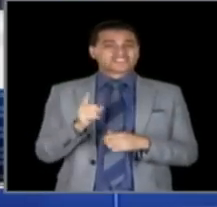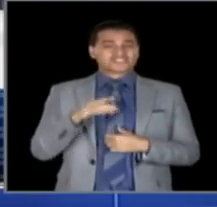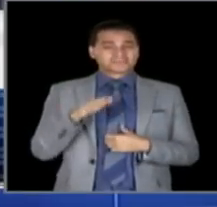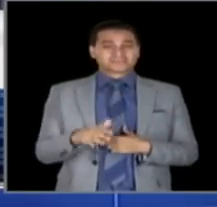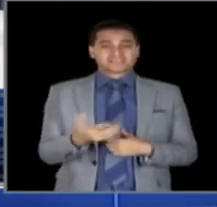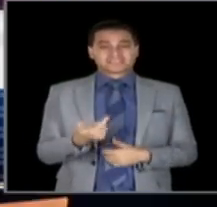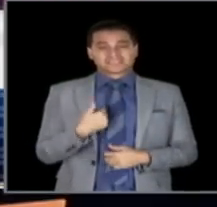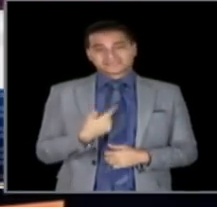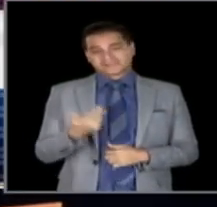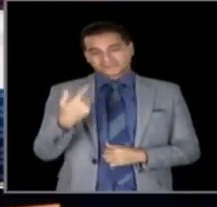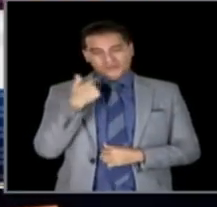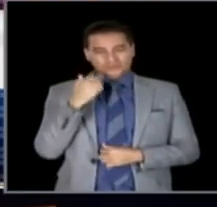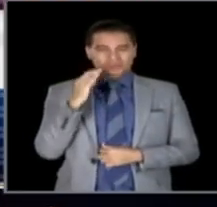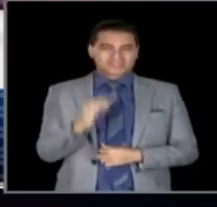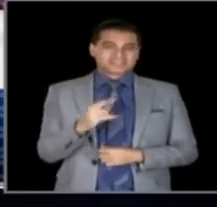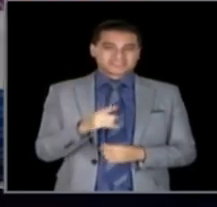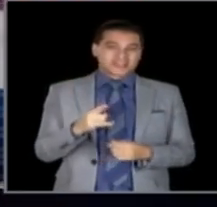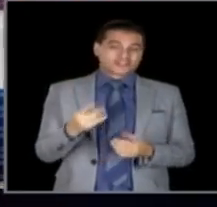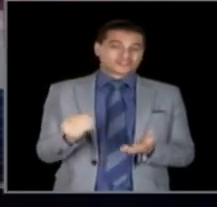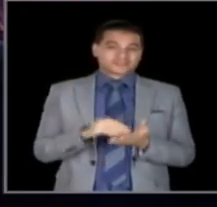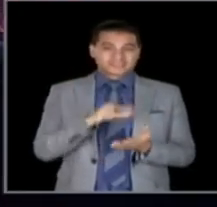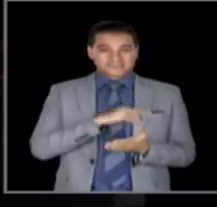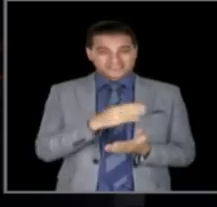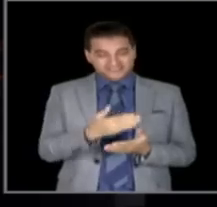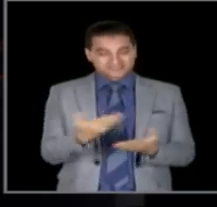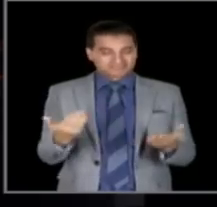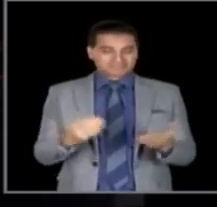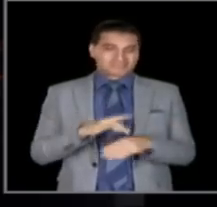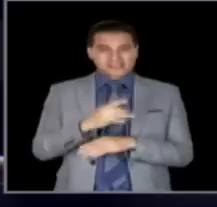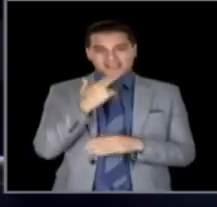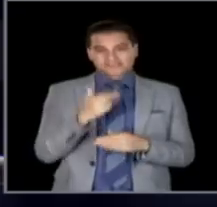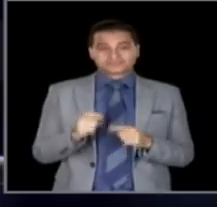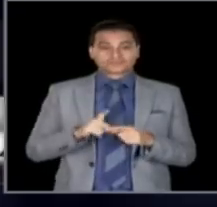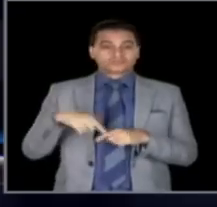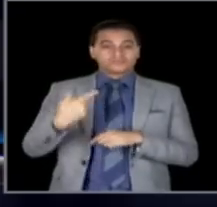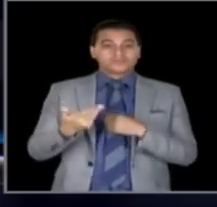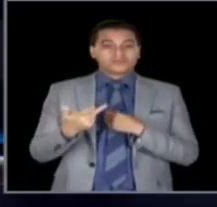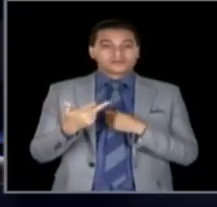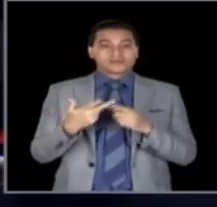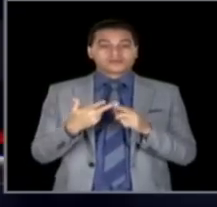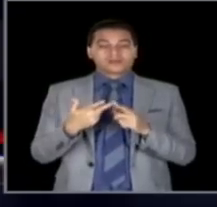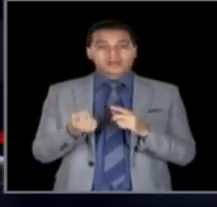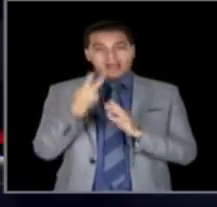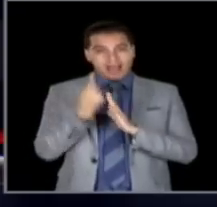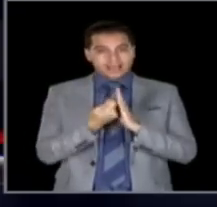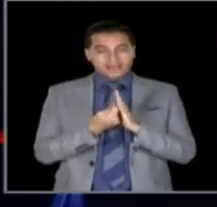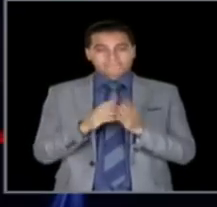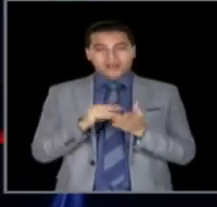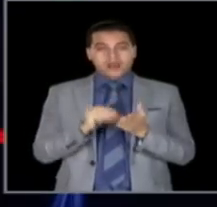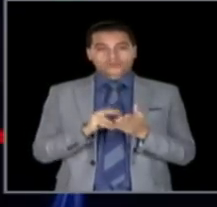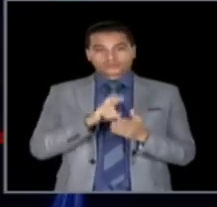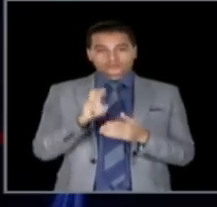البازر؟ خساره جدا، كنت هتاخدي 10 نقط. ارد لك. دلوقتي عندنا سؤالين في الادب. اول